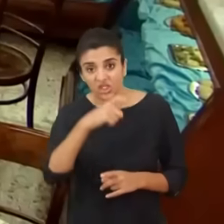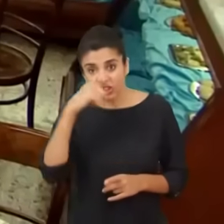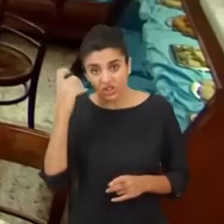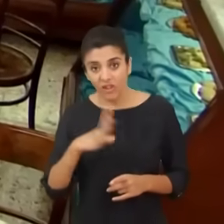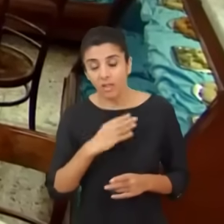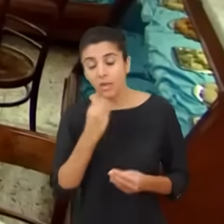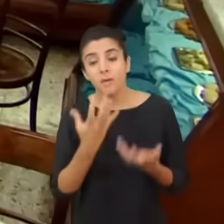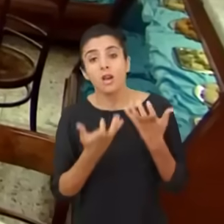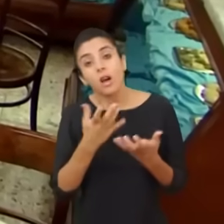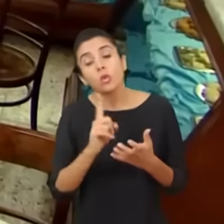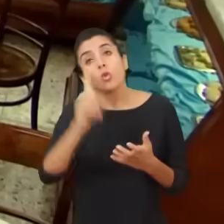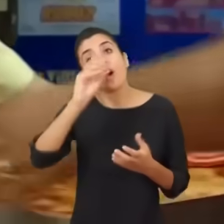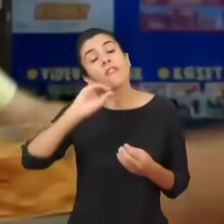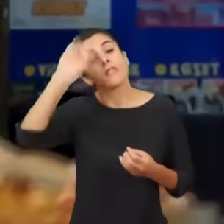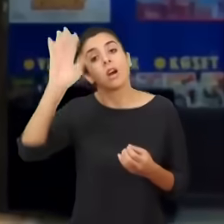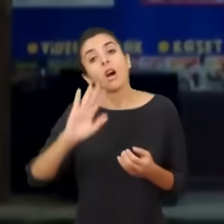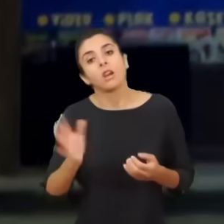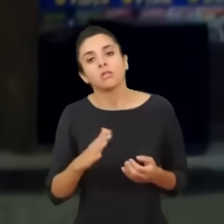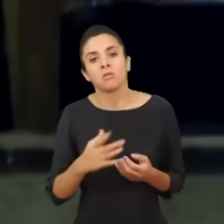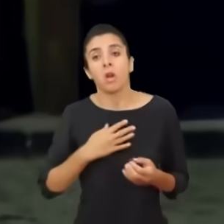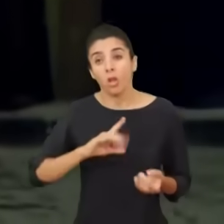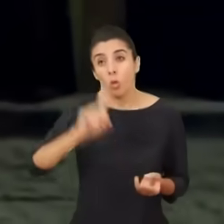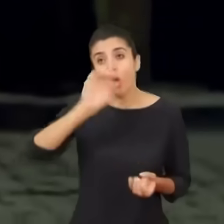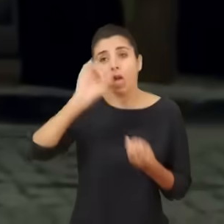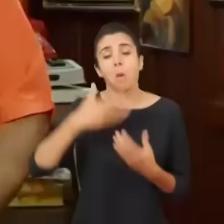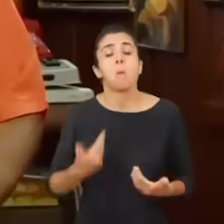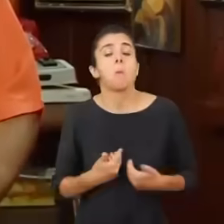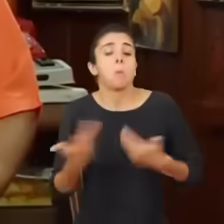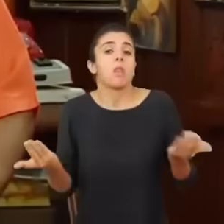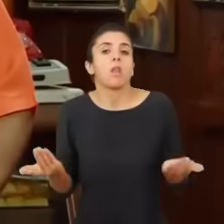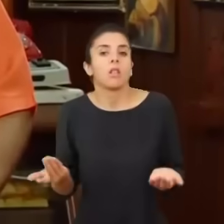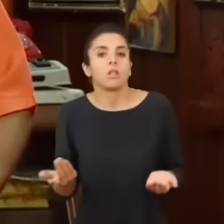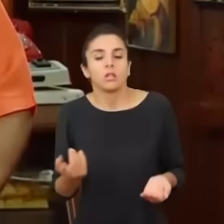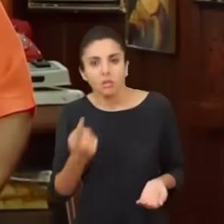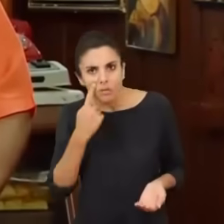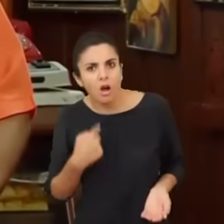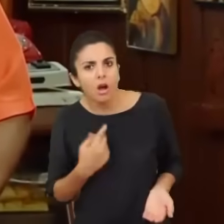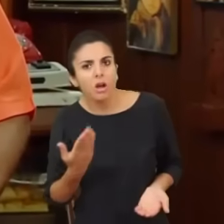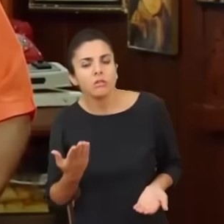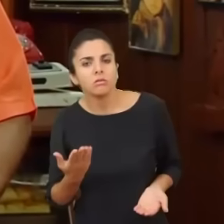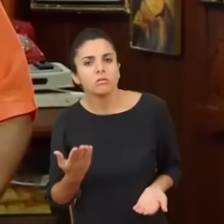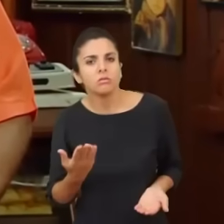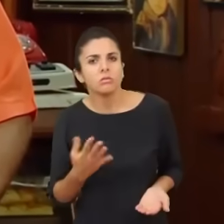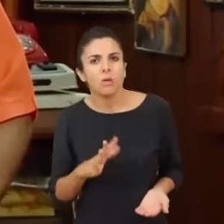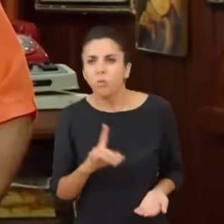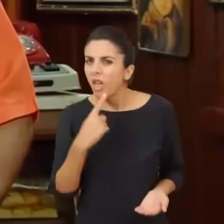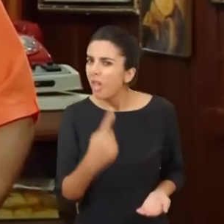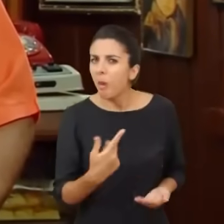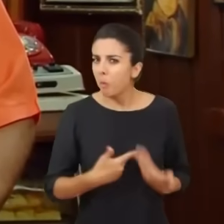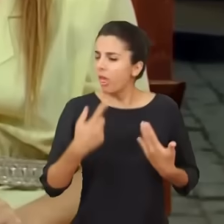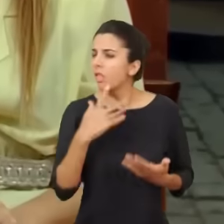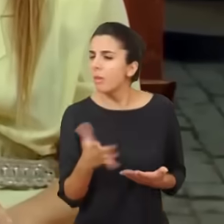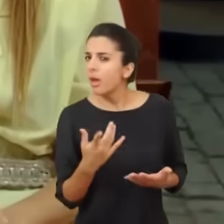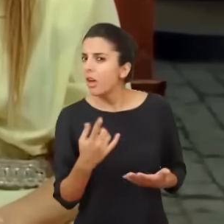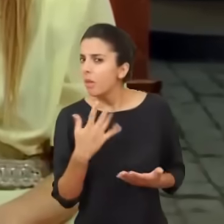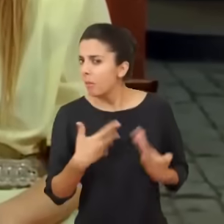yakma yerine. Hadi yukarı. Ben de çıkartmıyorum o zaman yukarı. Bak. Bravo. Ha. Ne demek çıkarmıyorsun? Ne